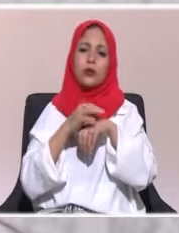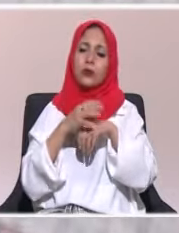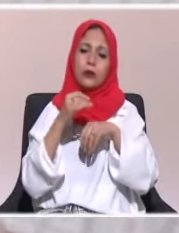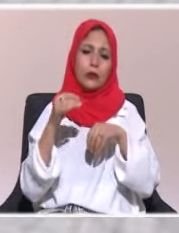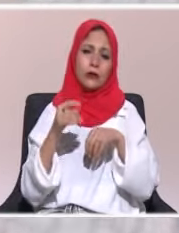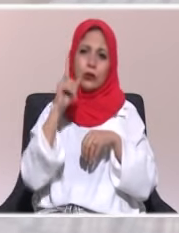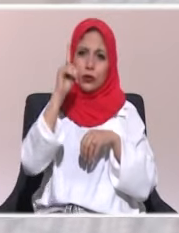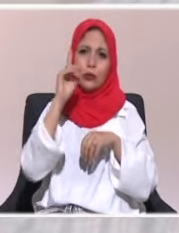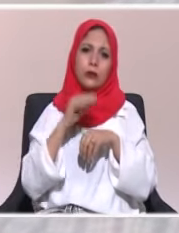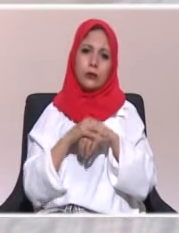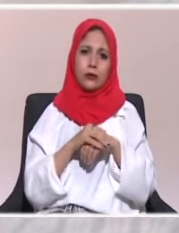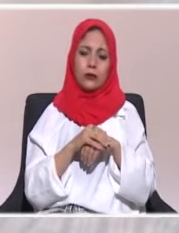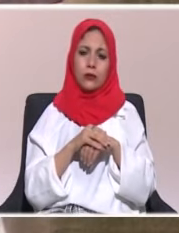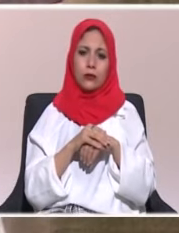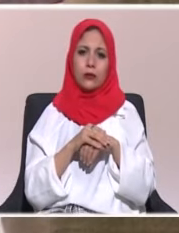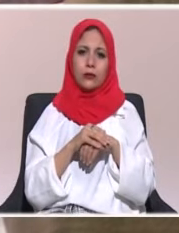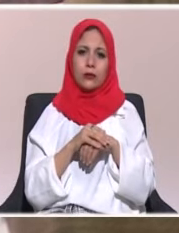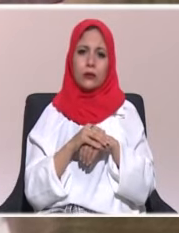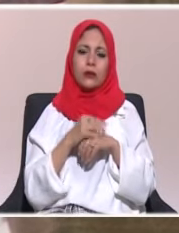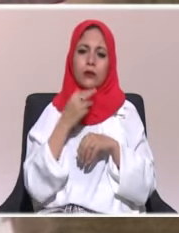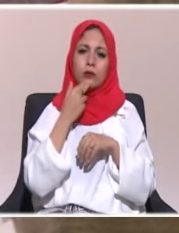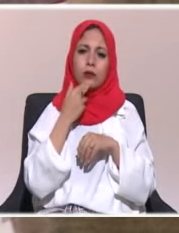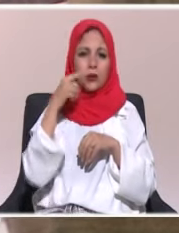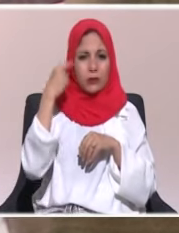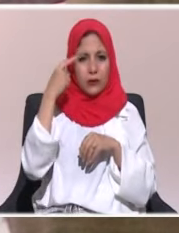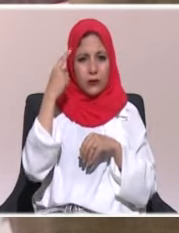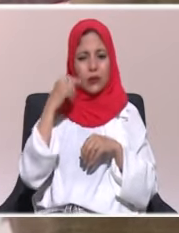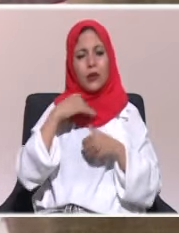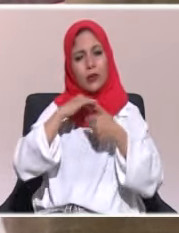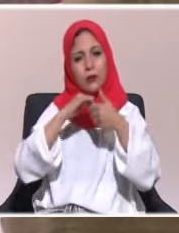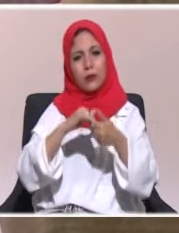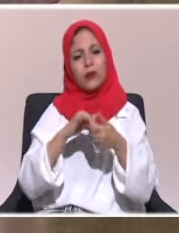الله. فطبعا لما جيت بقى يعني الحل